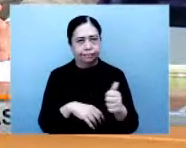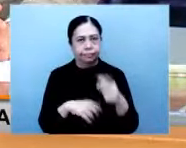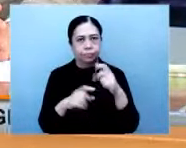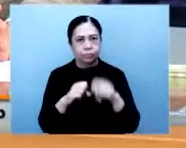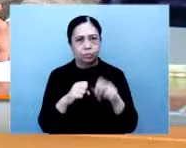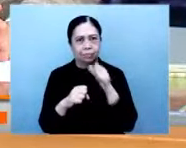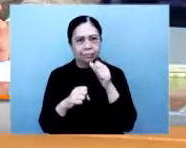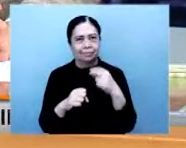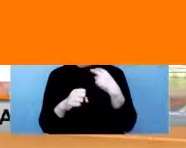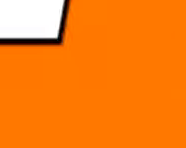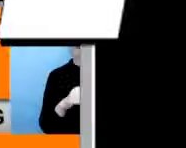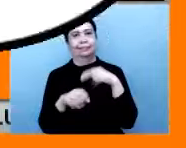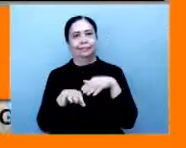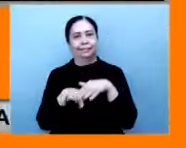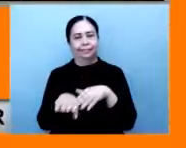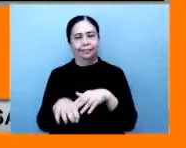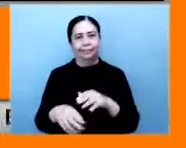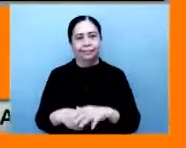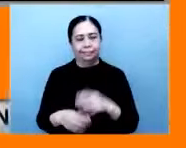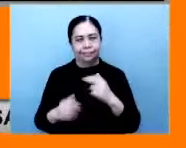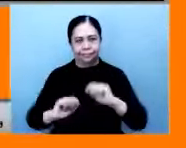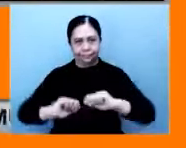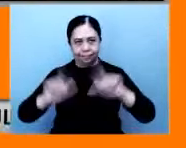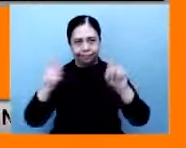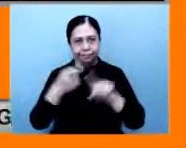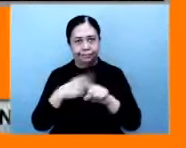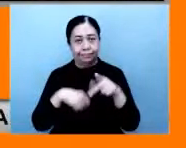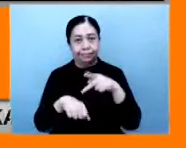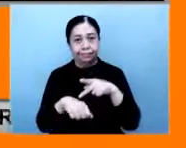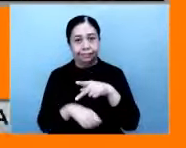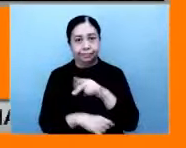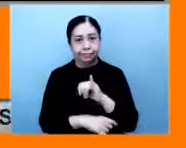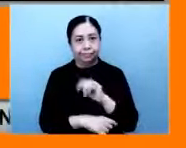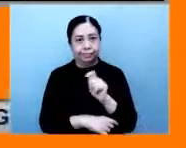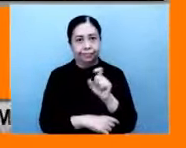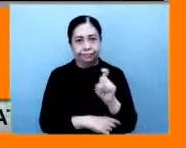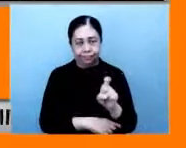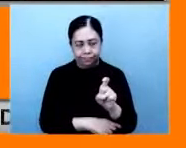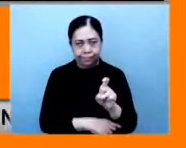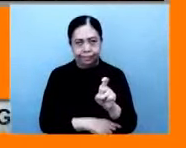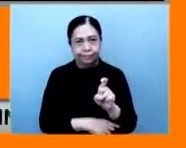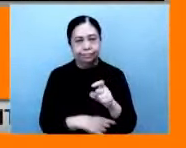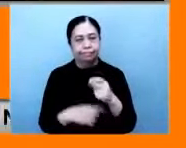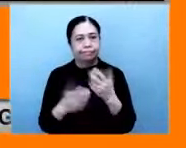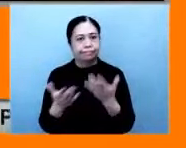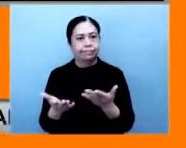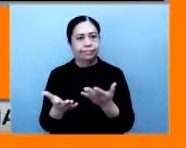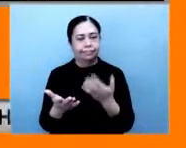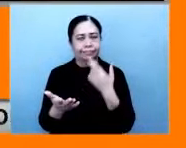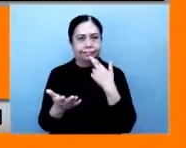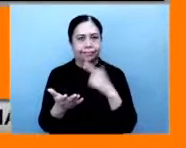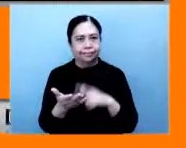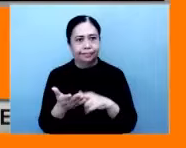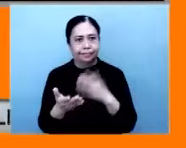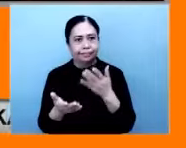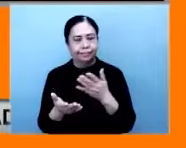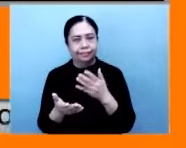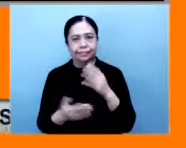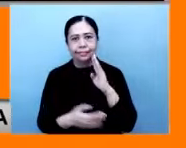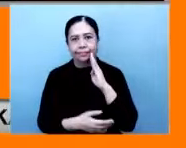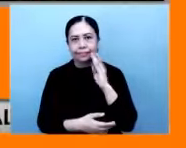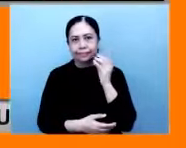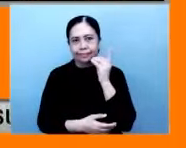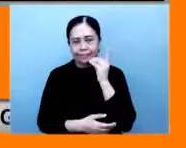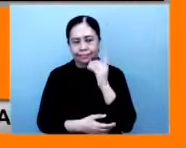maipit sa traffic. Live mula sa Parañaque Integrated Terminal Exchange o PTEX, nasa frontline ng balitang yan si Bea de Guzman.